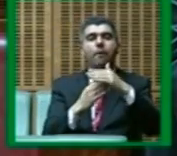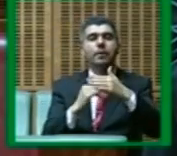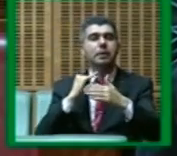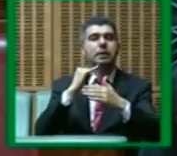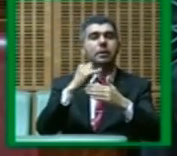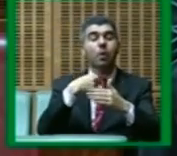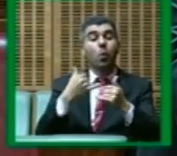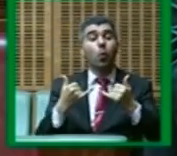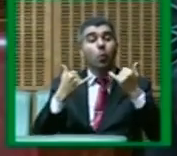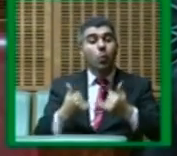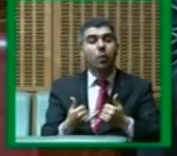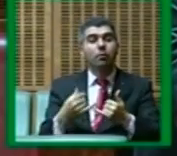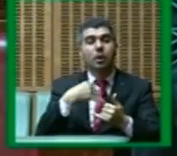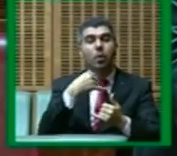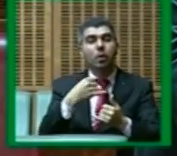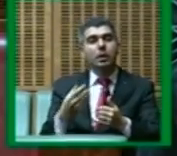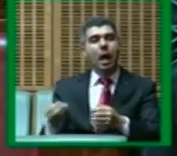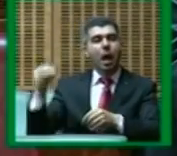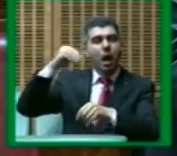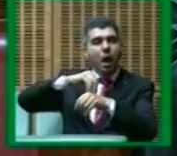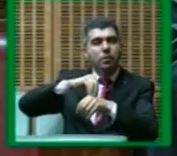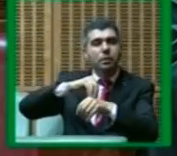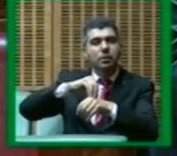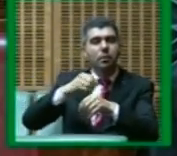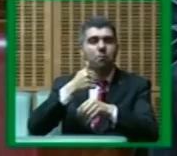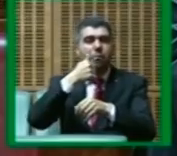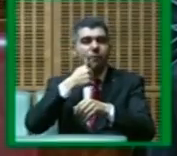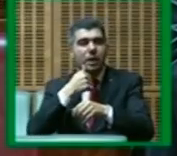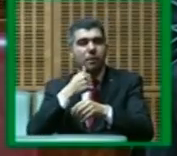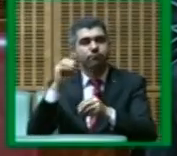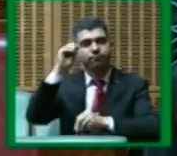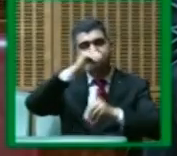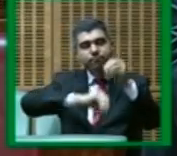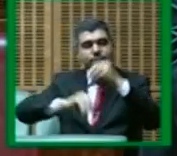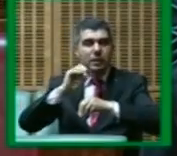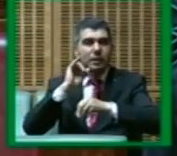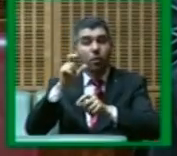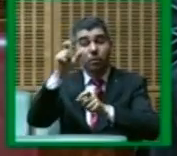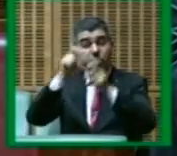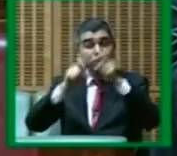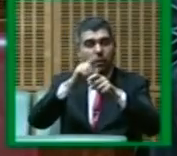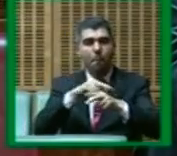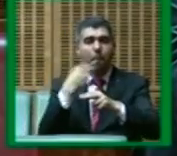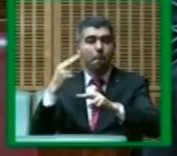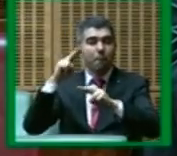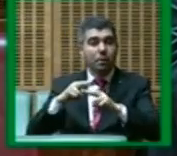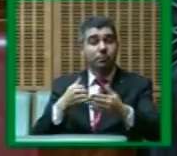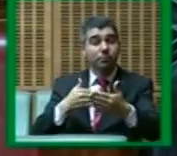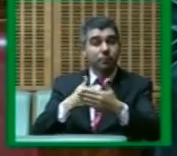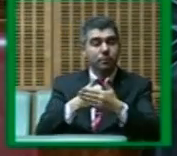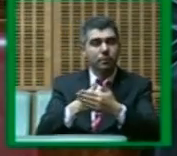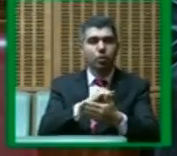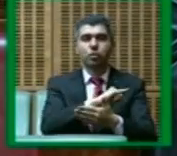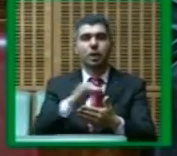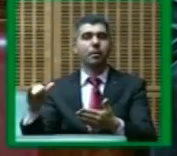ما بقاش هناك مجال للتلاعب بحياة ديال المواطنين، ونأكد لك على أنه مادام هو المجال